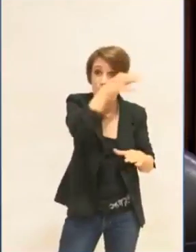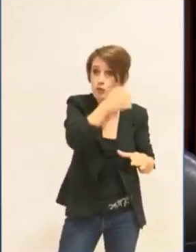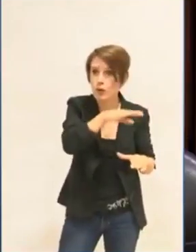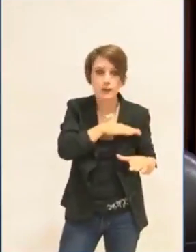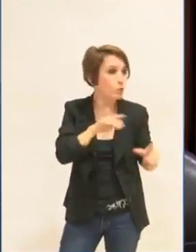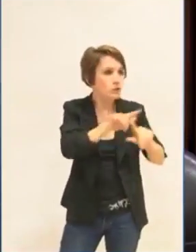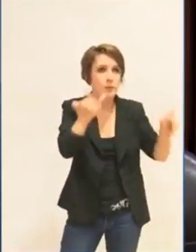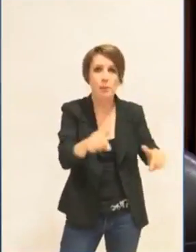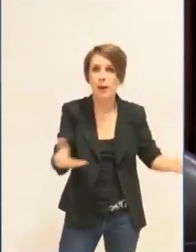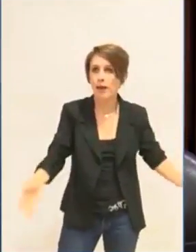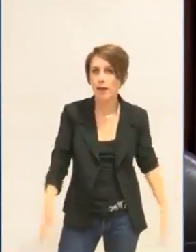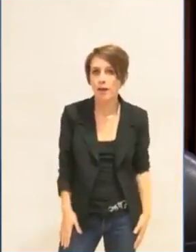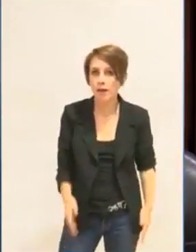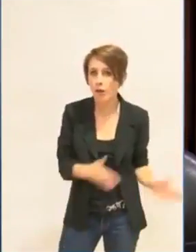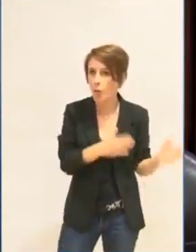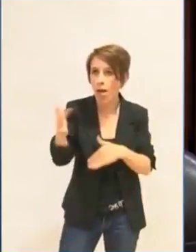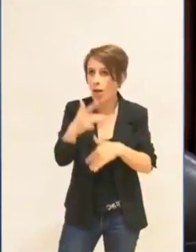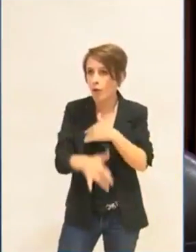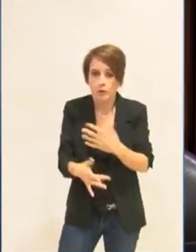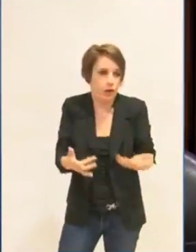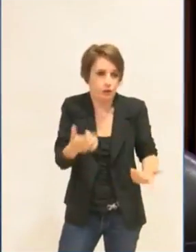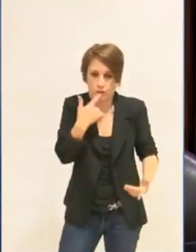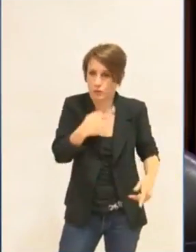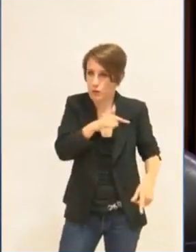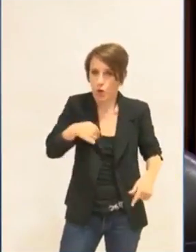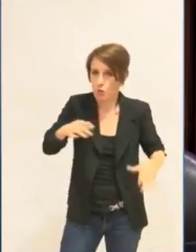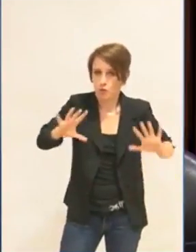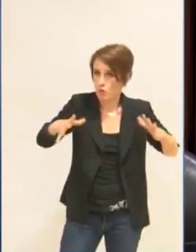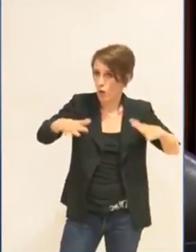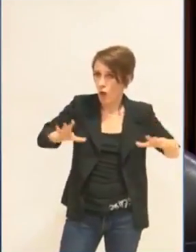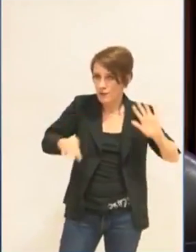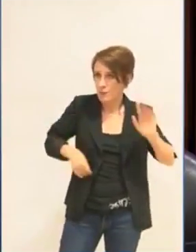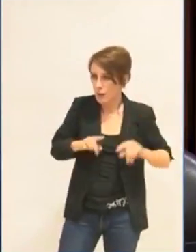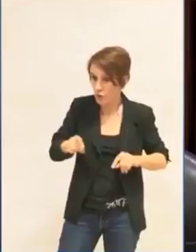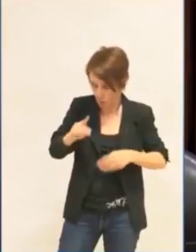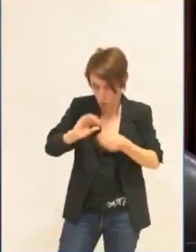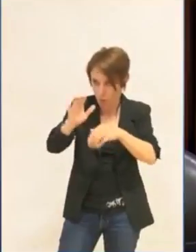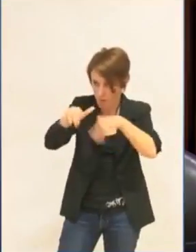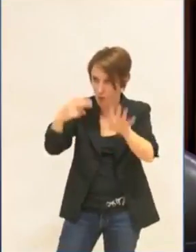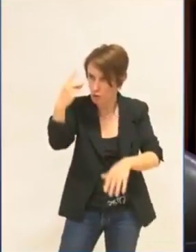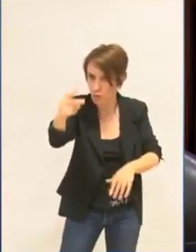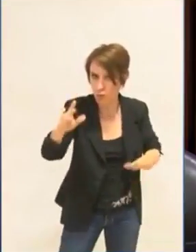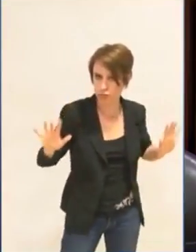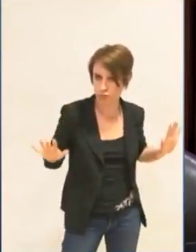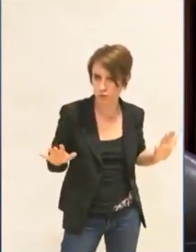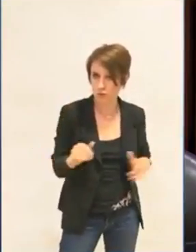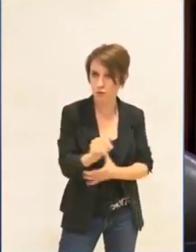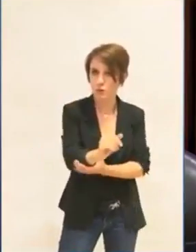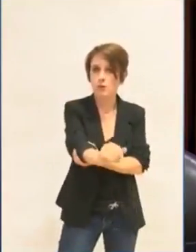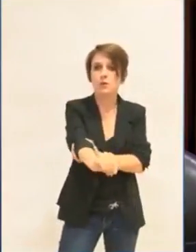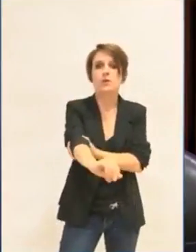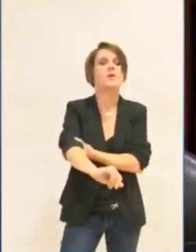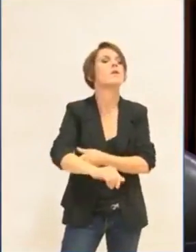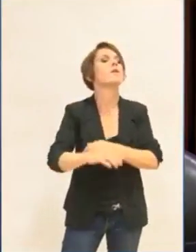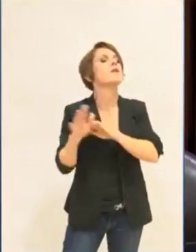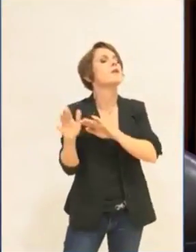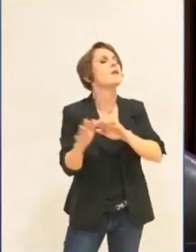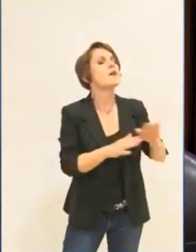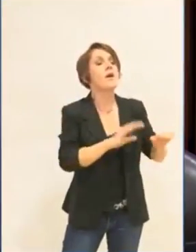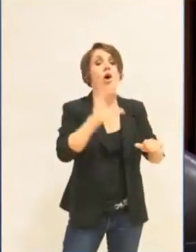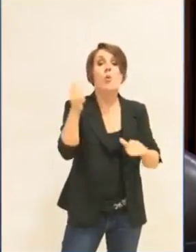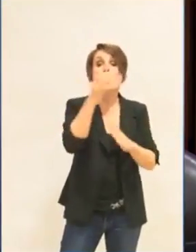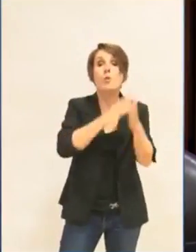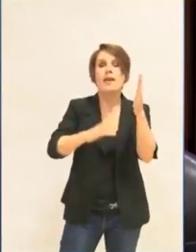présents au moment où elles sont présentées. C'est quand même pas de notre faute. Il faut aussi que vous regardiez votre fonctionnement. Sur la première délibération, nous n'avons